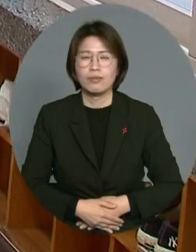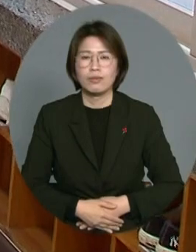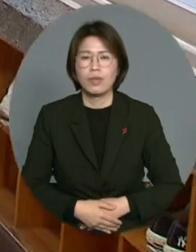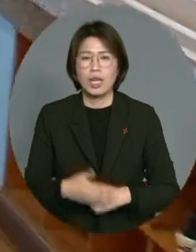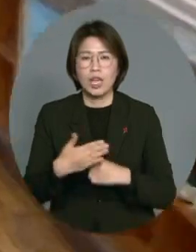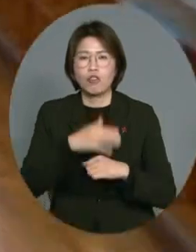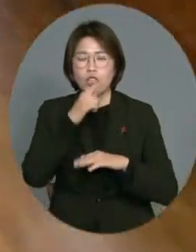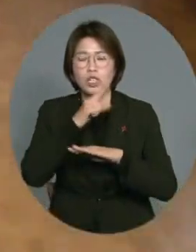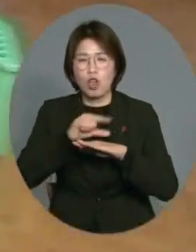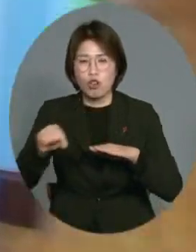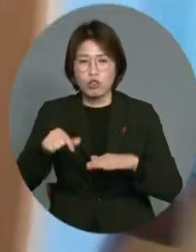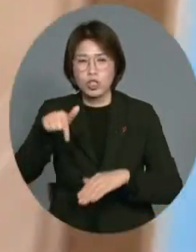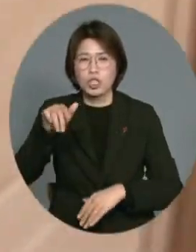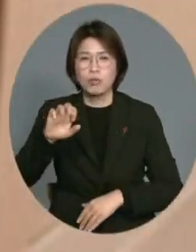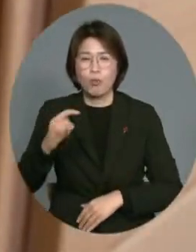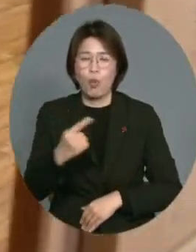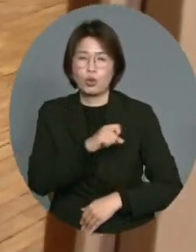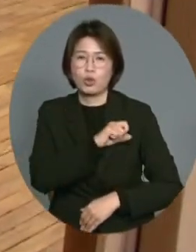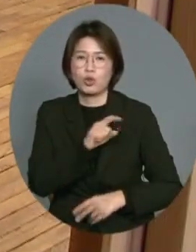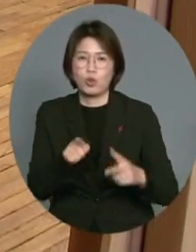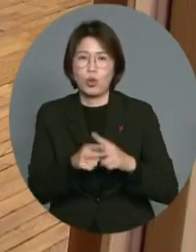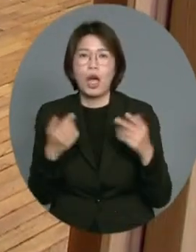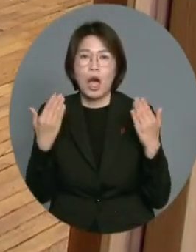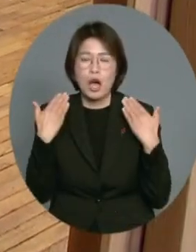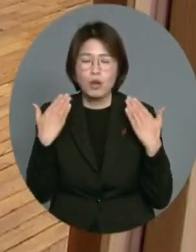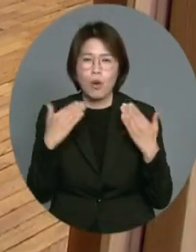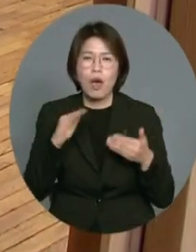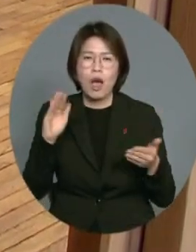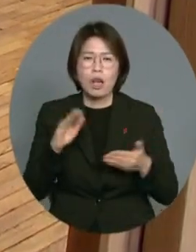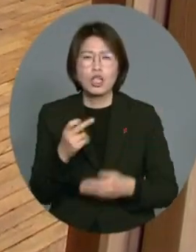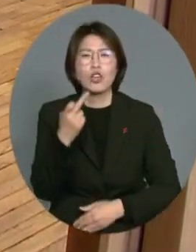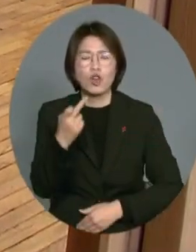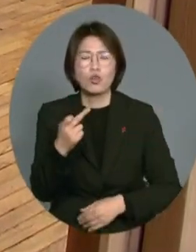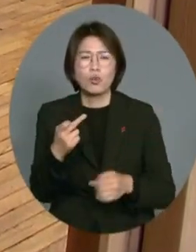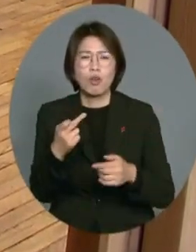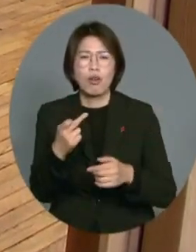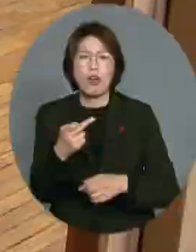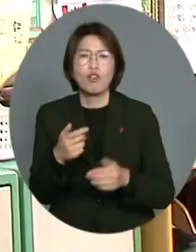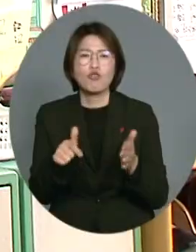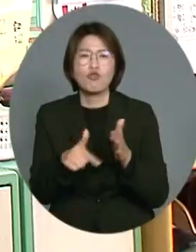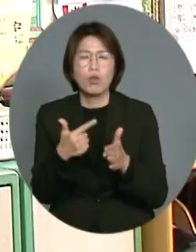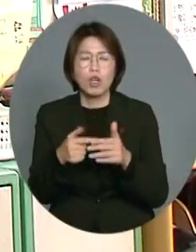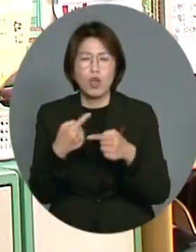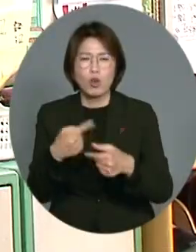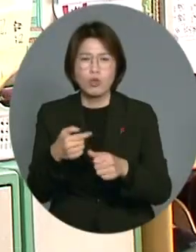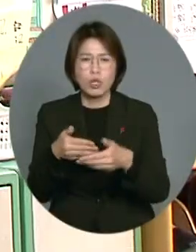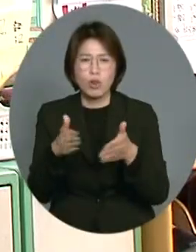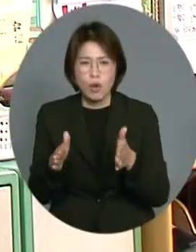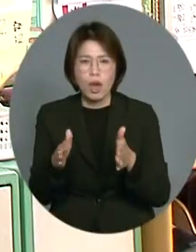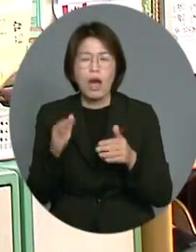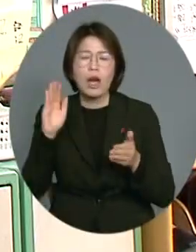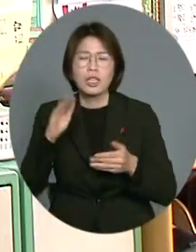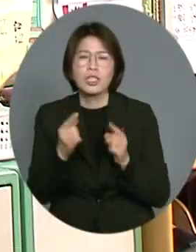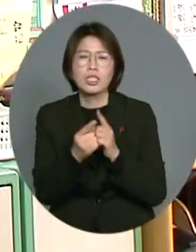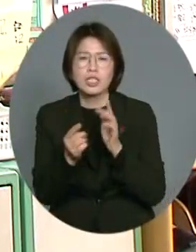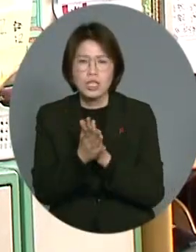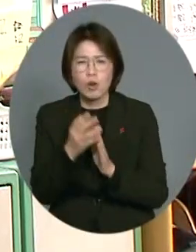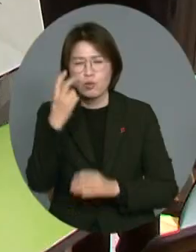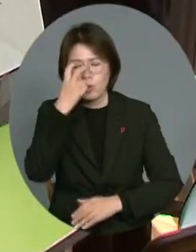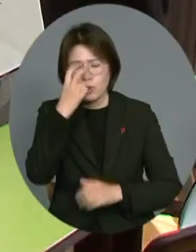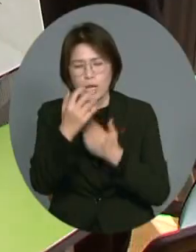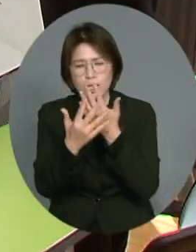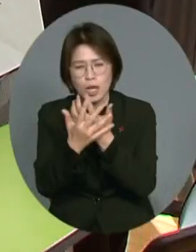대구 달성군에 있는 금포초등학교. 12명이 전부인 6학년 교실은 학생들이 직접 조사해 만든 자료로 가득 차